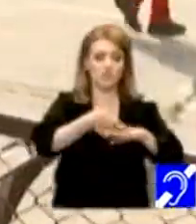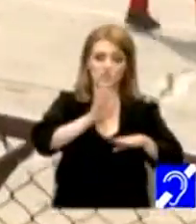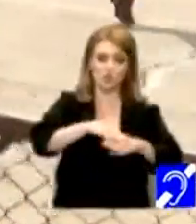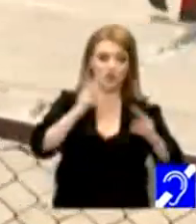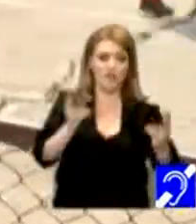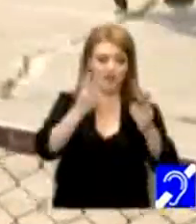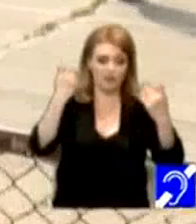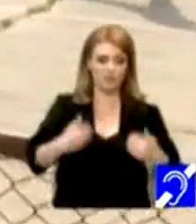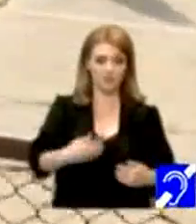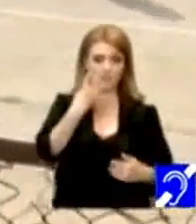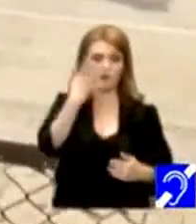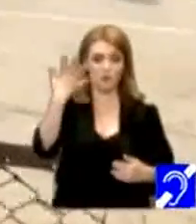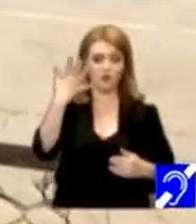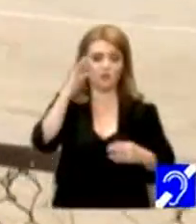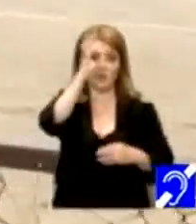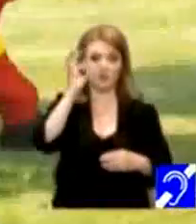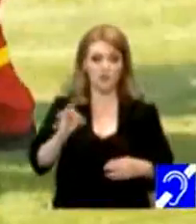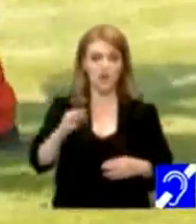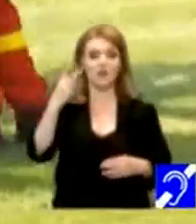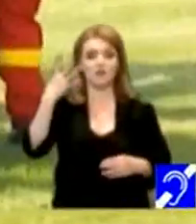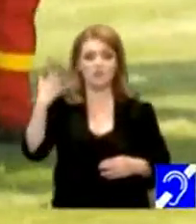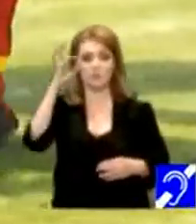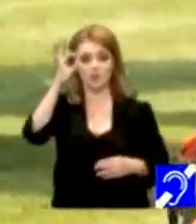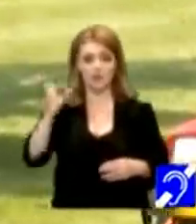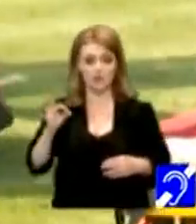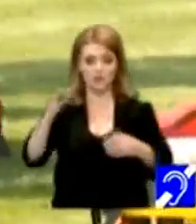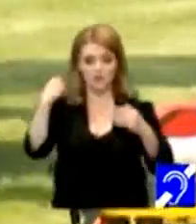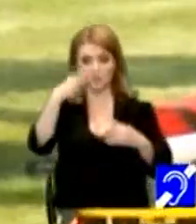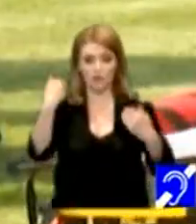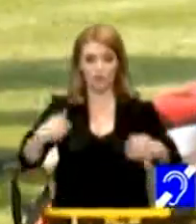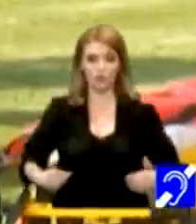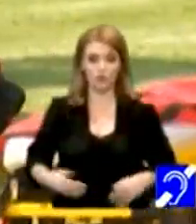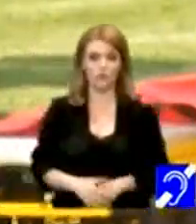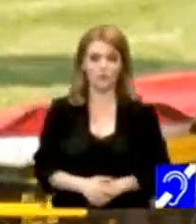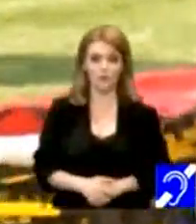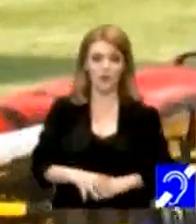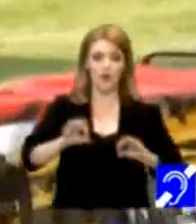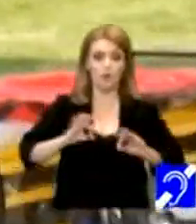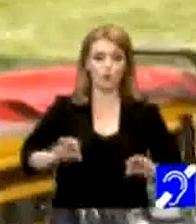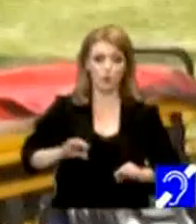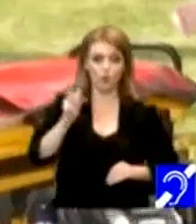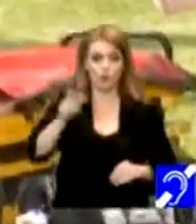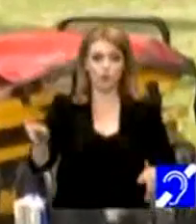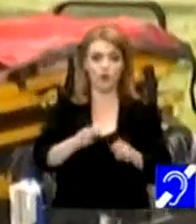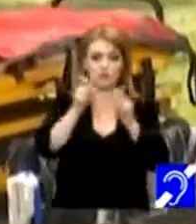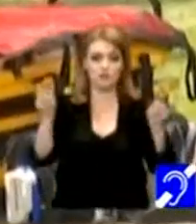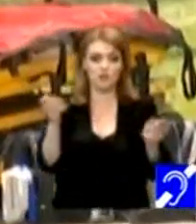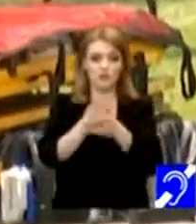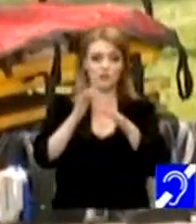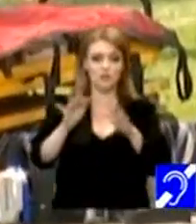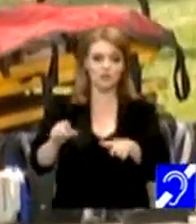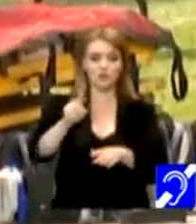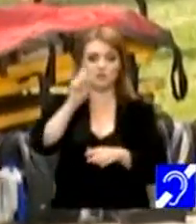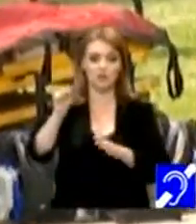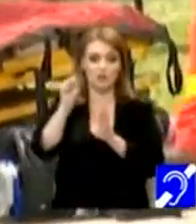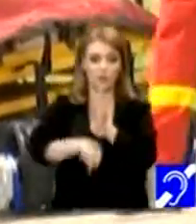arsuri de 45% și 25% din suprafața corpului. Procurorii au deschis un dosar penal pentru ucidere